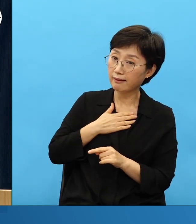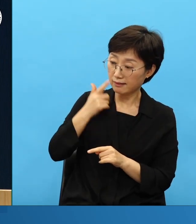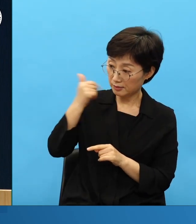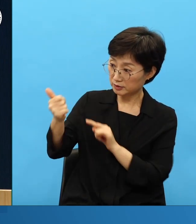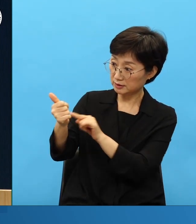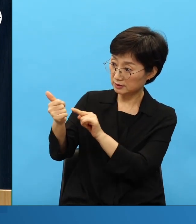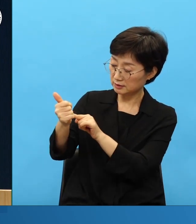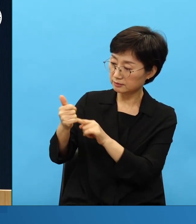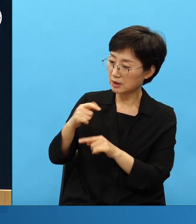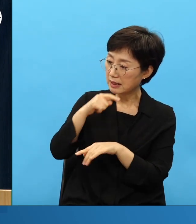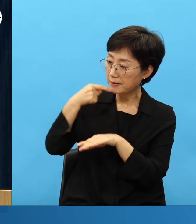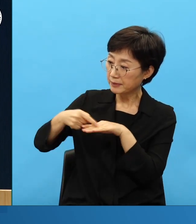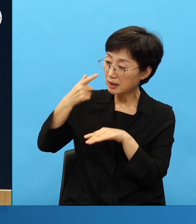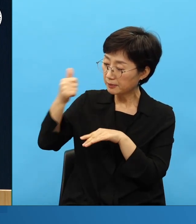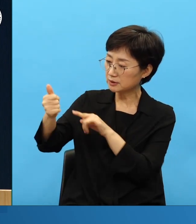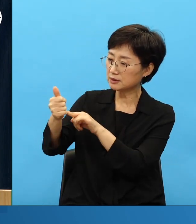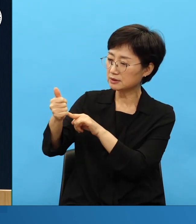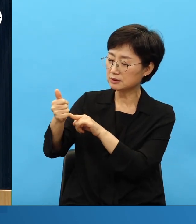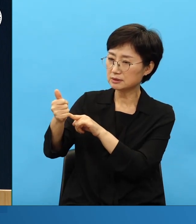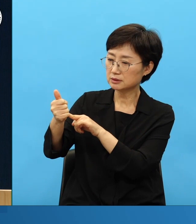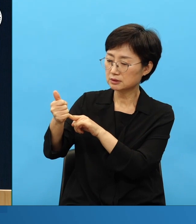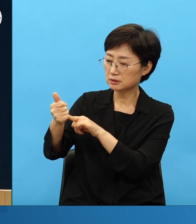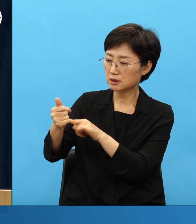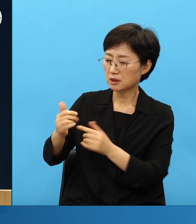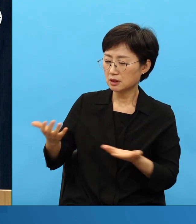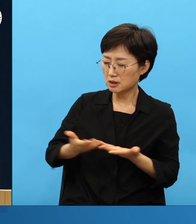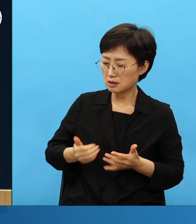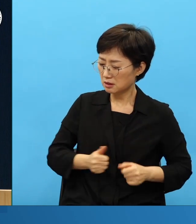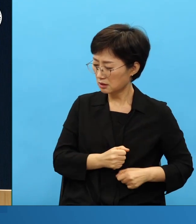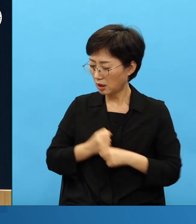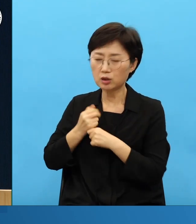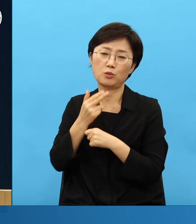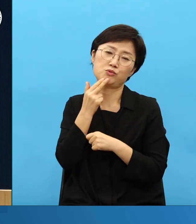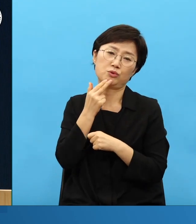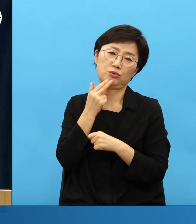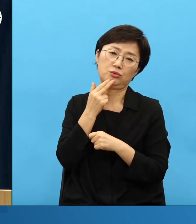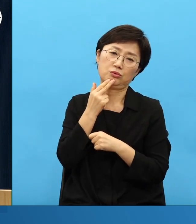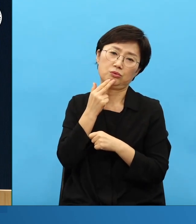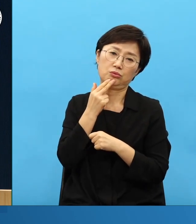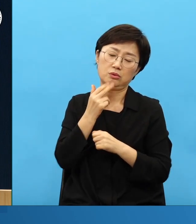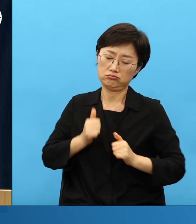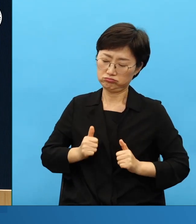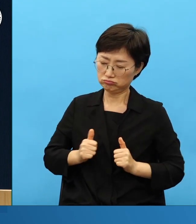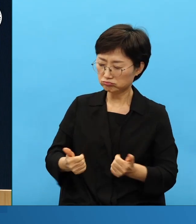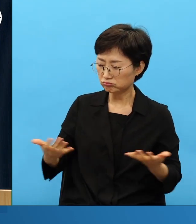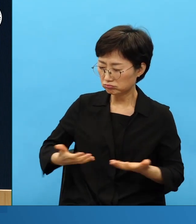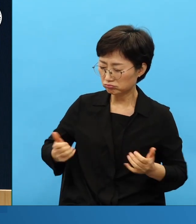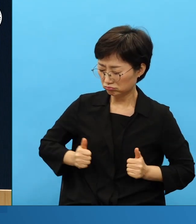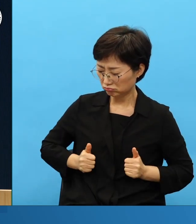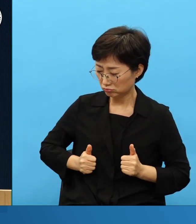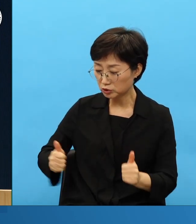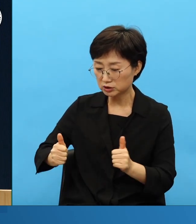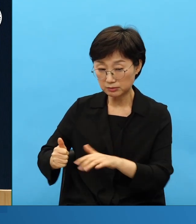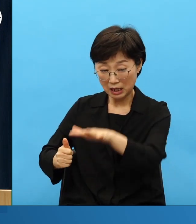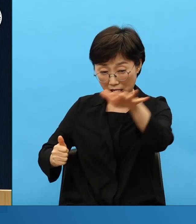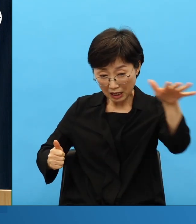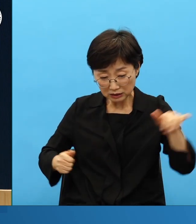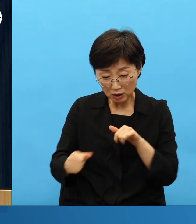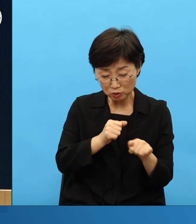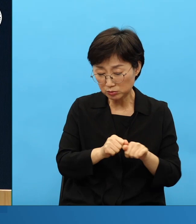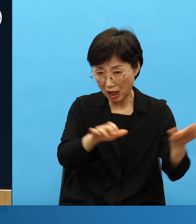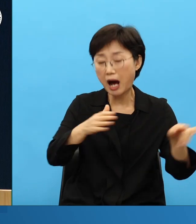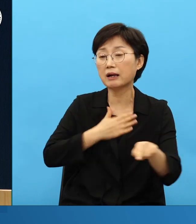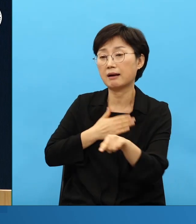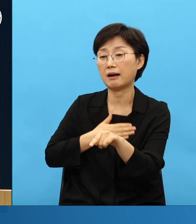성실하게 사는 분이라는 거를 동네 사람이 다 알아요. And my father, he was such a diligent and hardworking man that he was very well known all throughout our